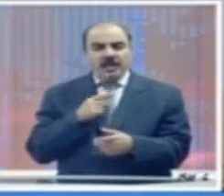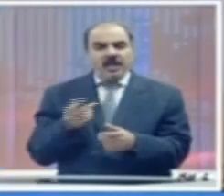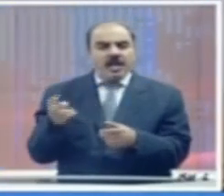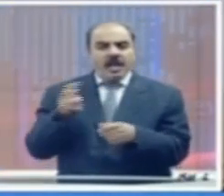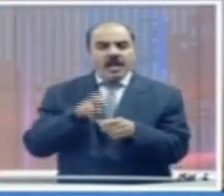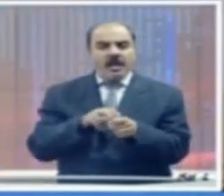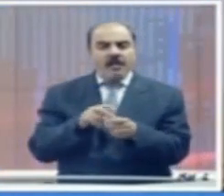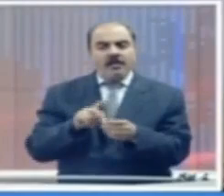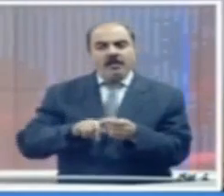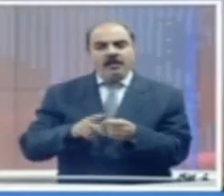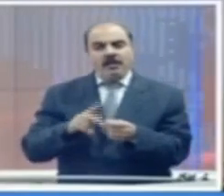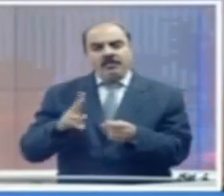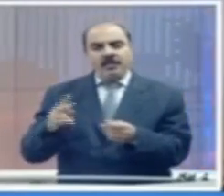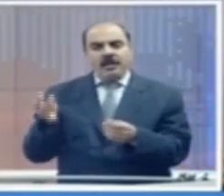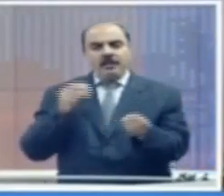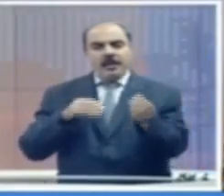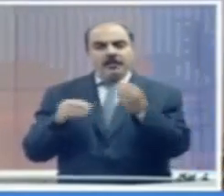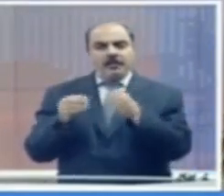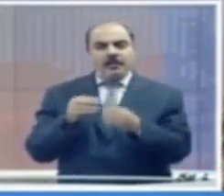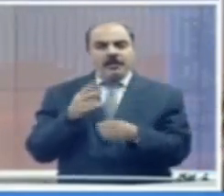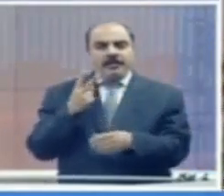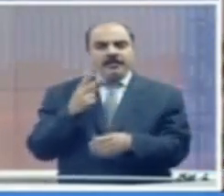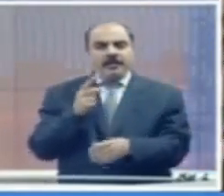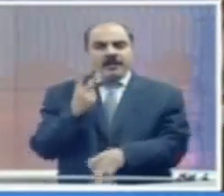متنها ضمن جنسيات أخرى